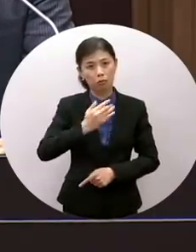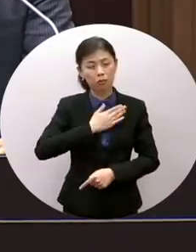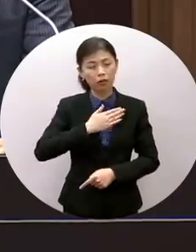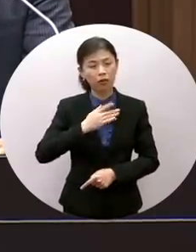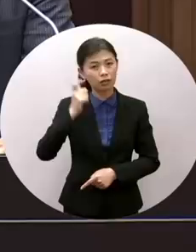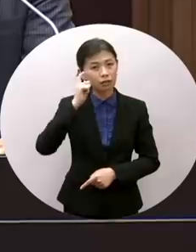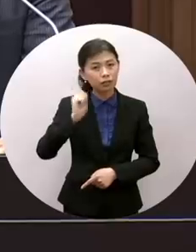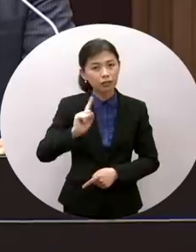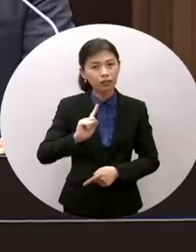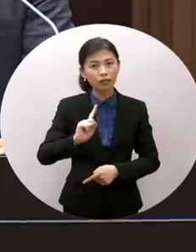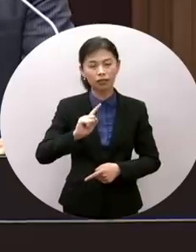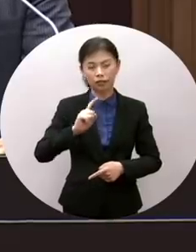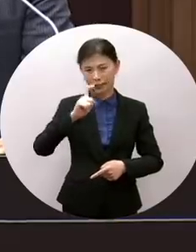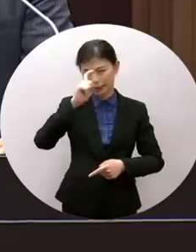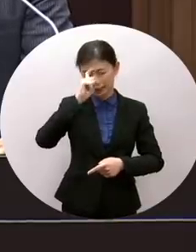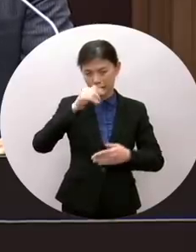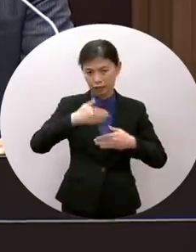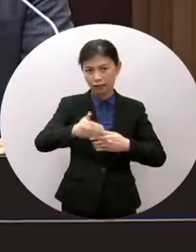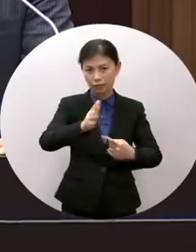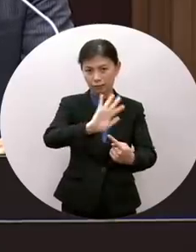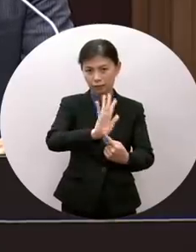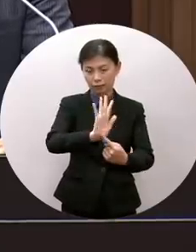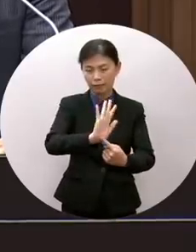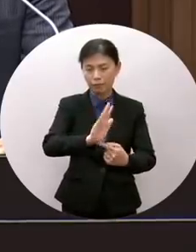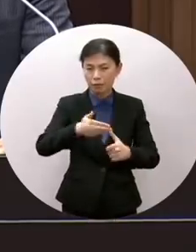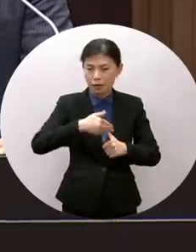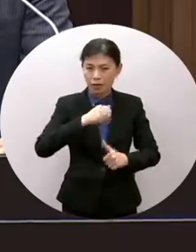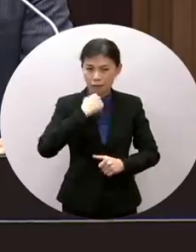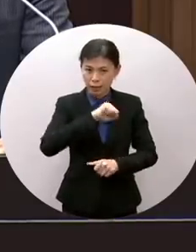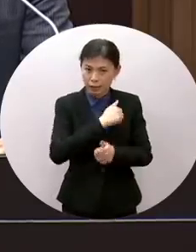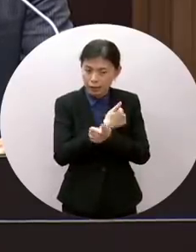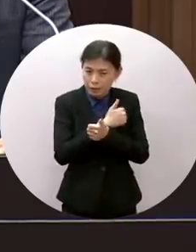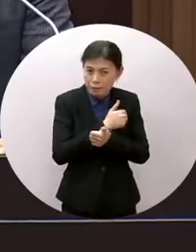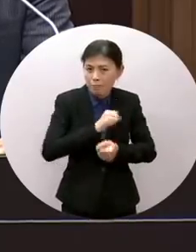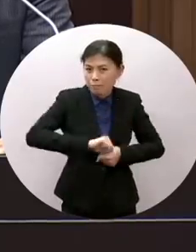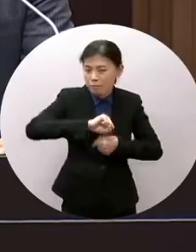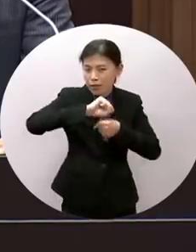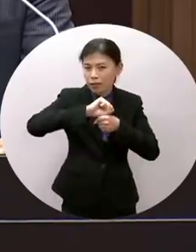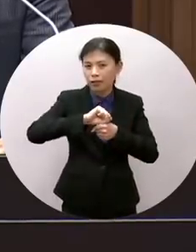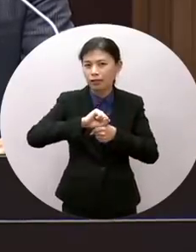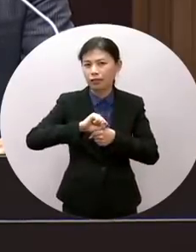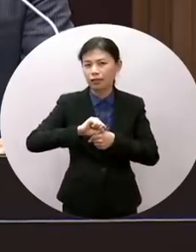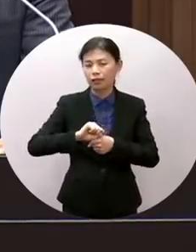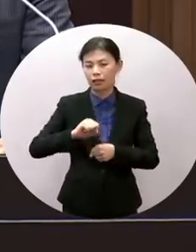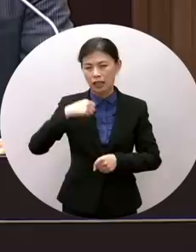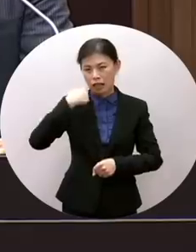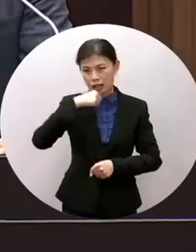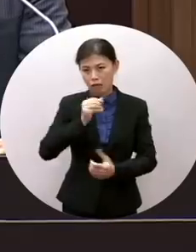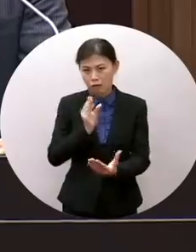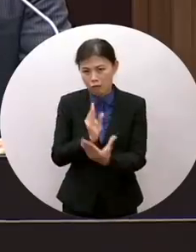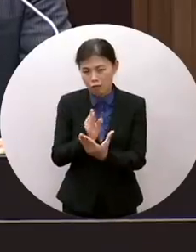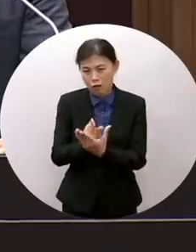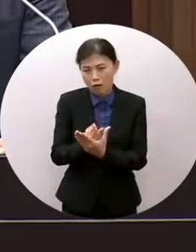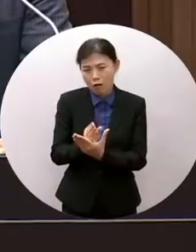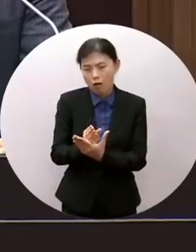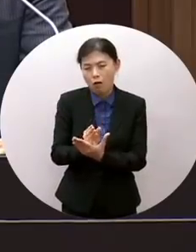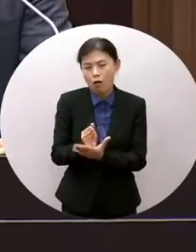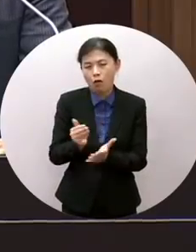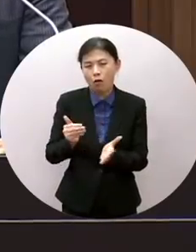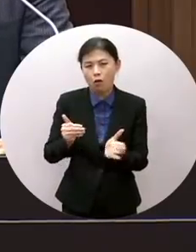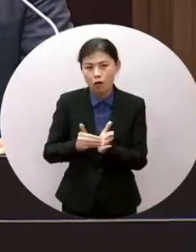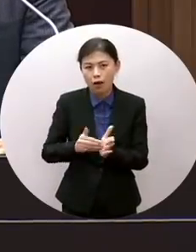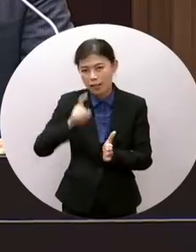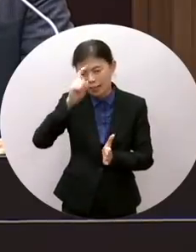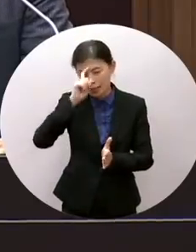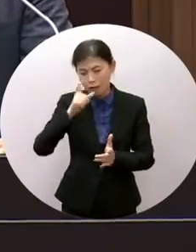后世产业离岸风电的经验哈，这个很重要。加速本国的产业投资回收，这个很重要。降低国